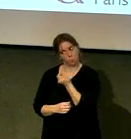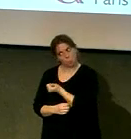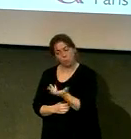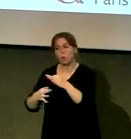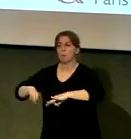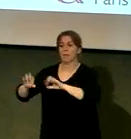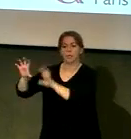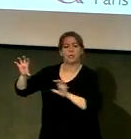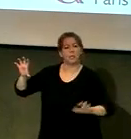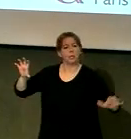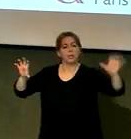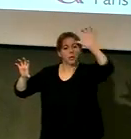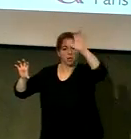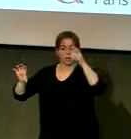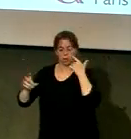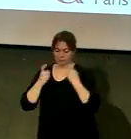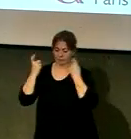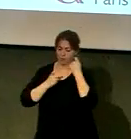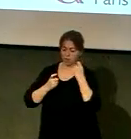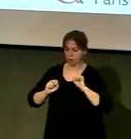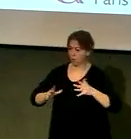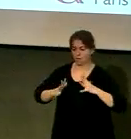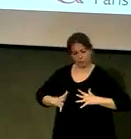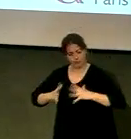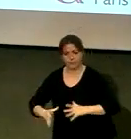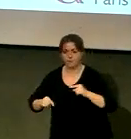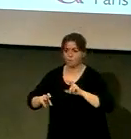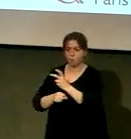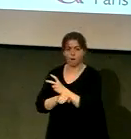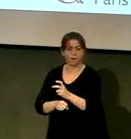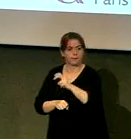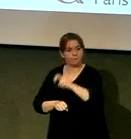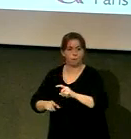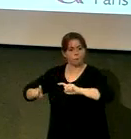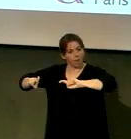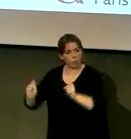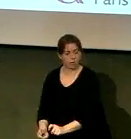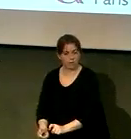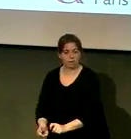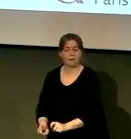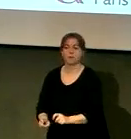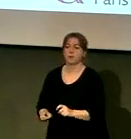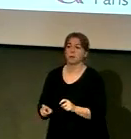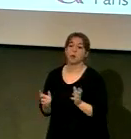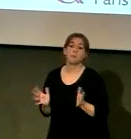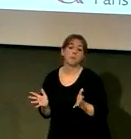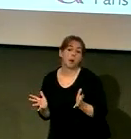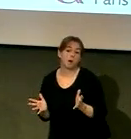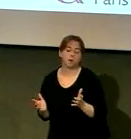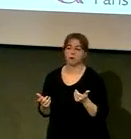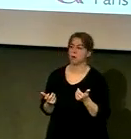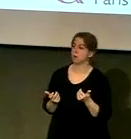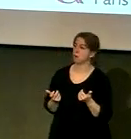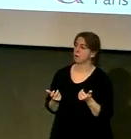des démarches qu'ils appellent de réduction des risques, qui vont être de payer une